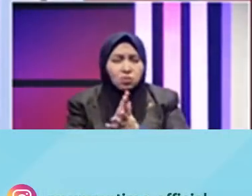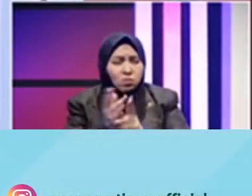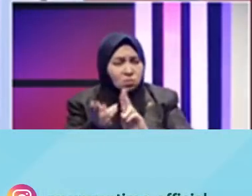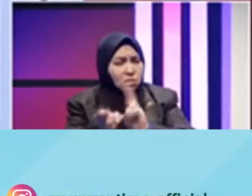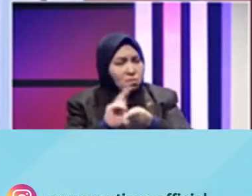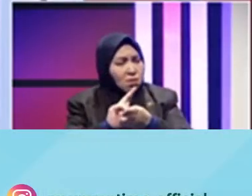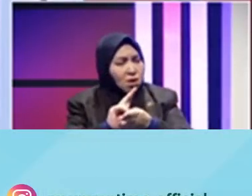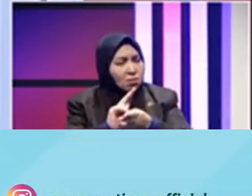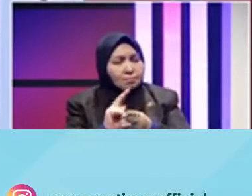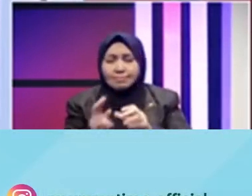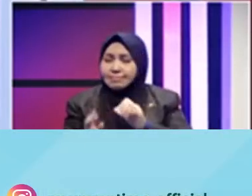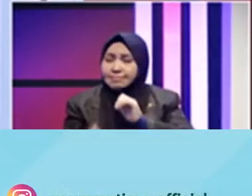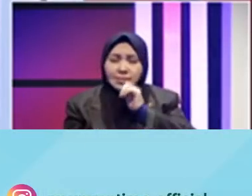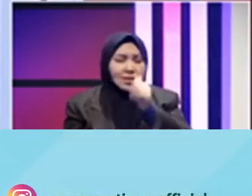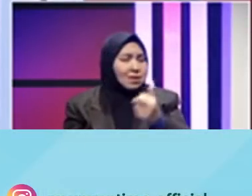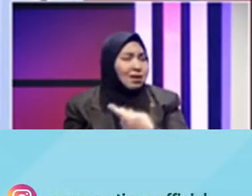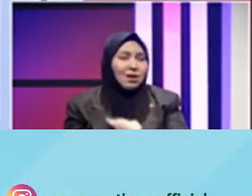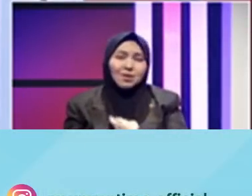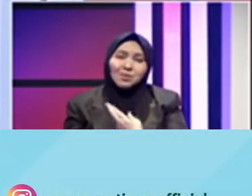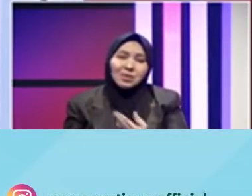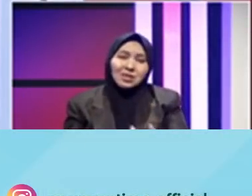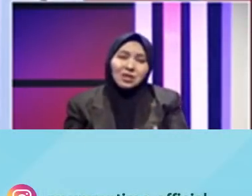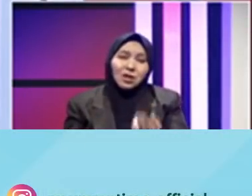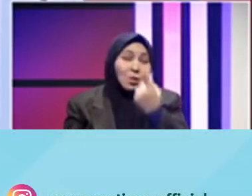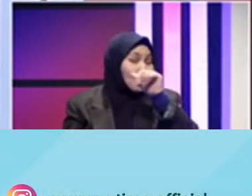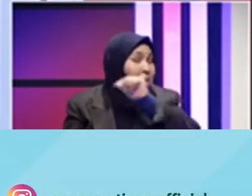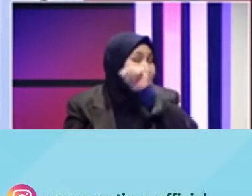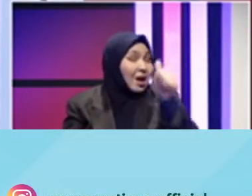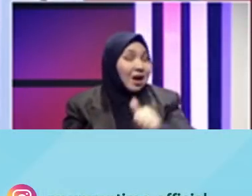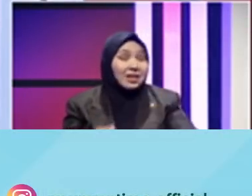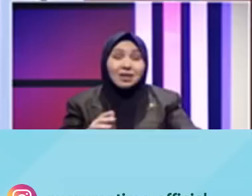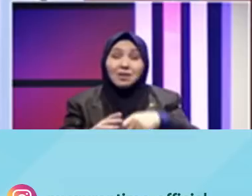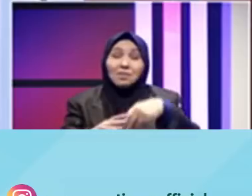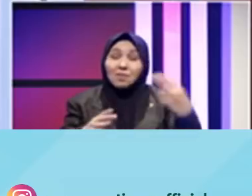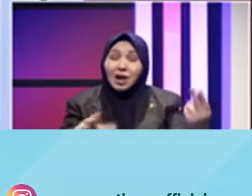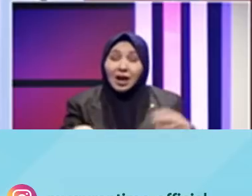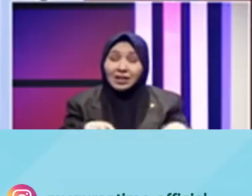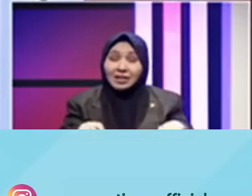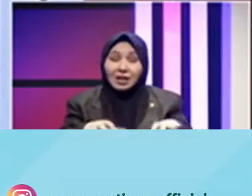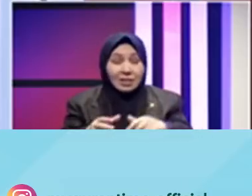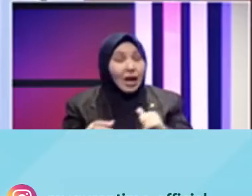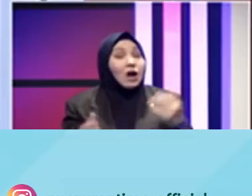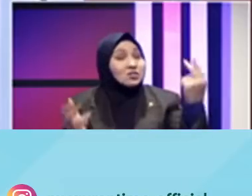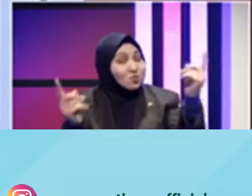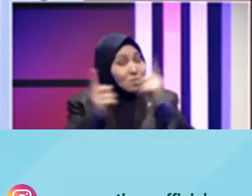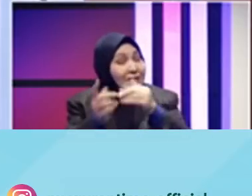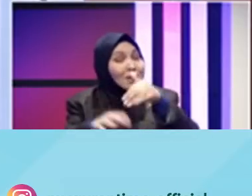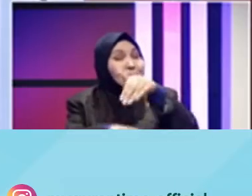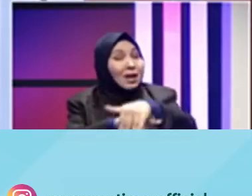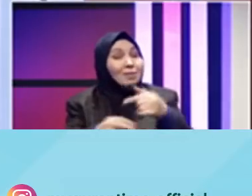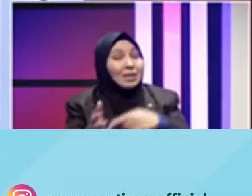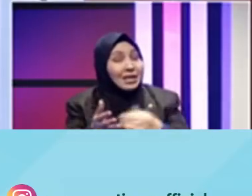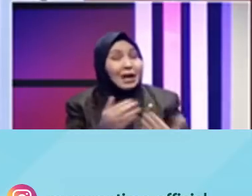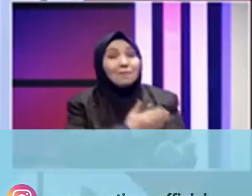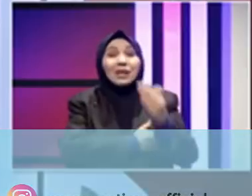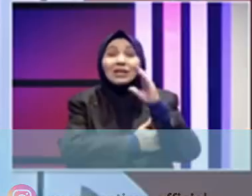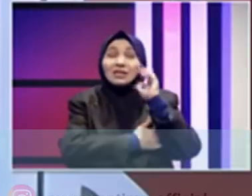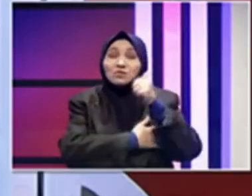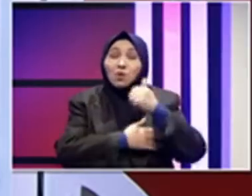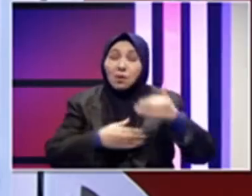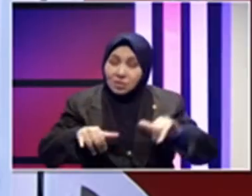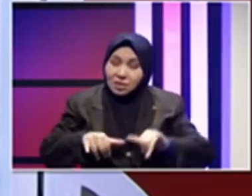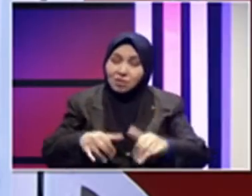tidak mungkin rugi bagi apa-apa saja projek yang kita sedang laksanakan. Kita bertemu lagi dalam ulangan pada malam ini dan juga pada pagi esok, dan terus kita